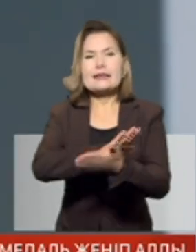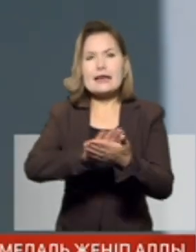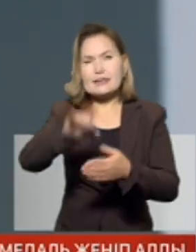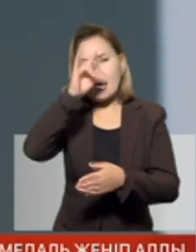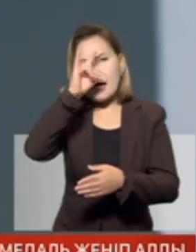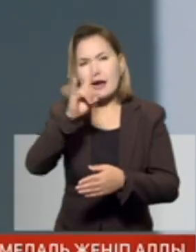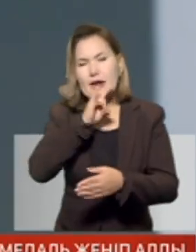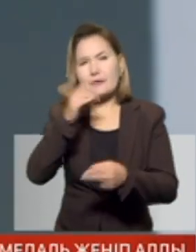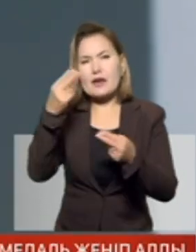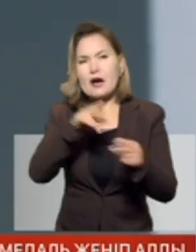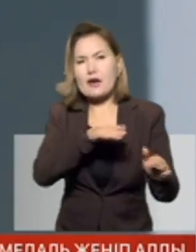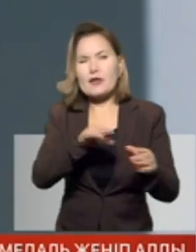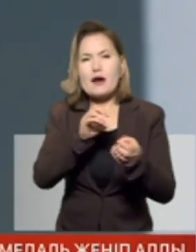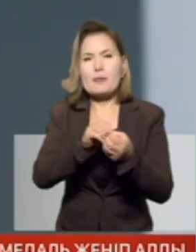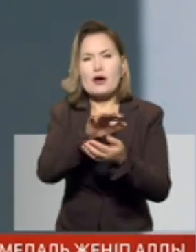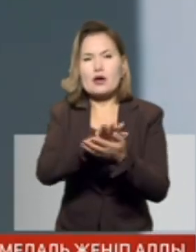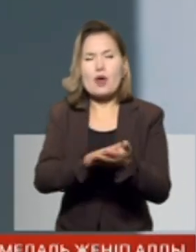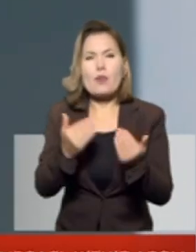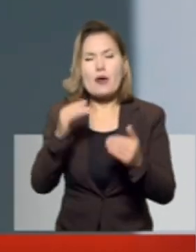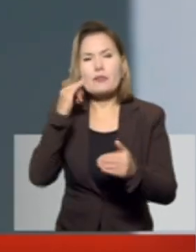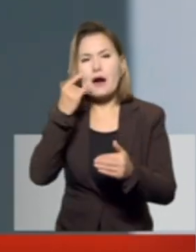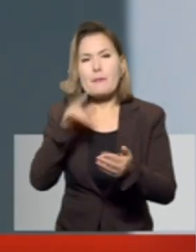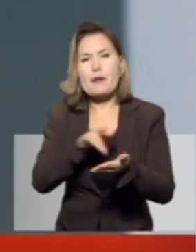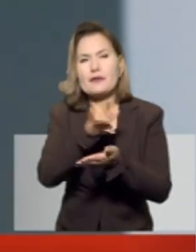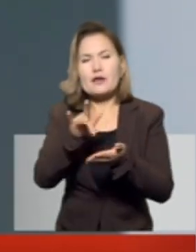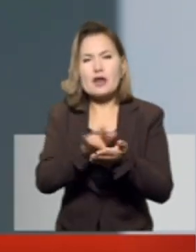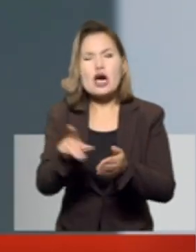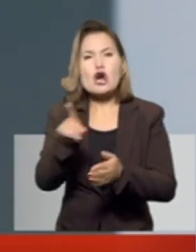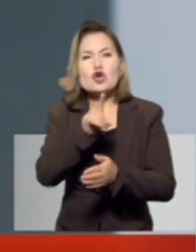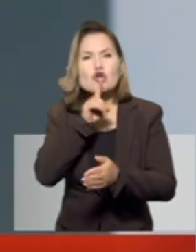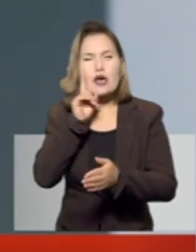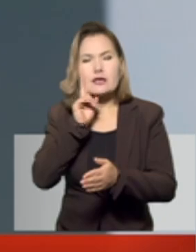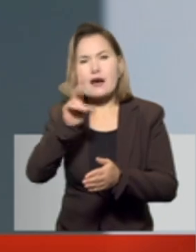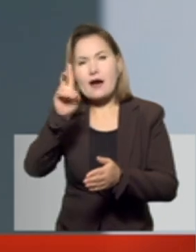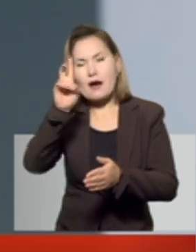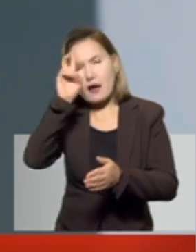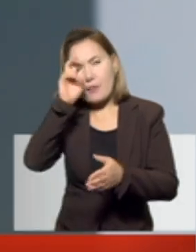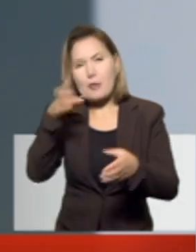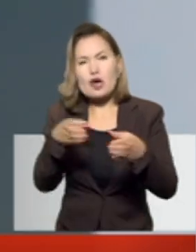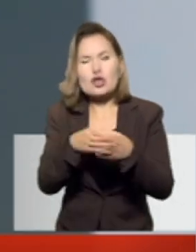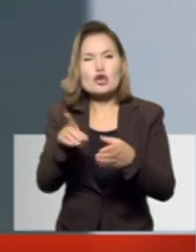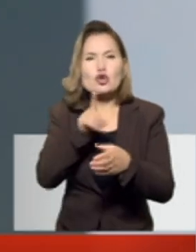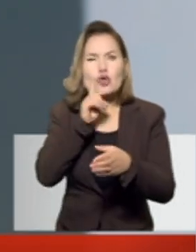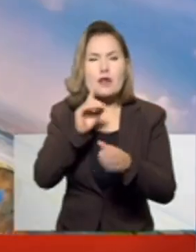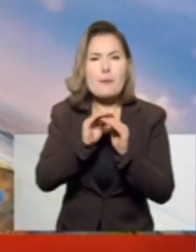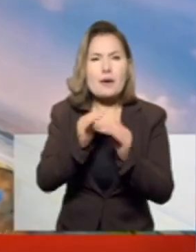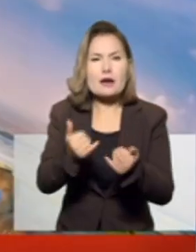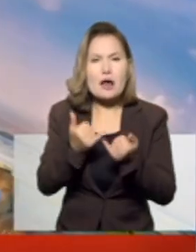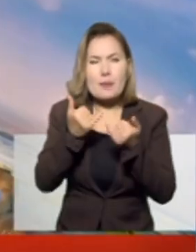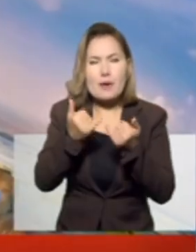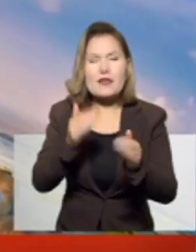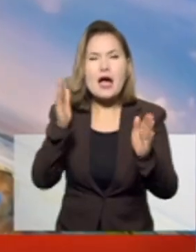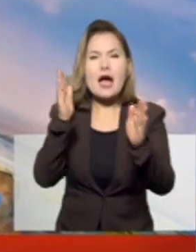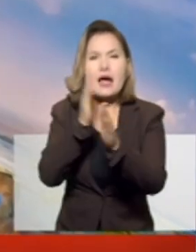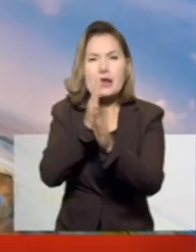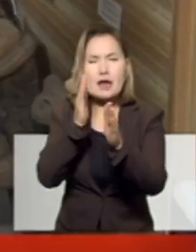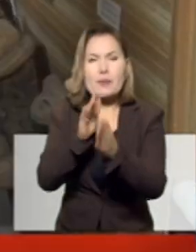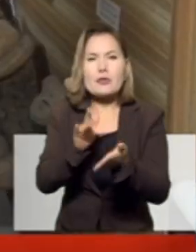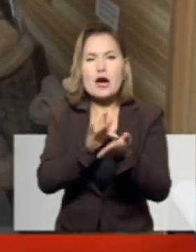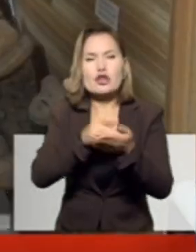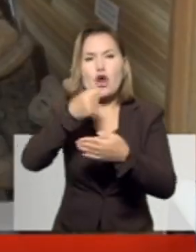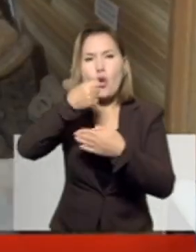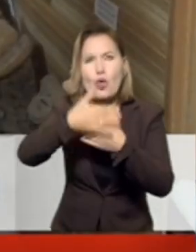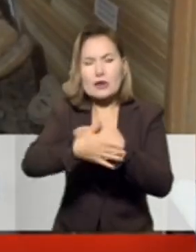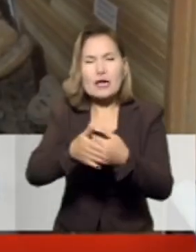Таза Қазақстан акциясы жалғасып жатыр. Бүгін Павлодар қаласындағы Жасыл ел жастар жасағы жасөспірімдер мен балаларға арналған экология және туризм